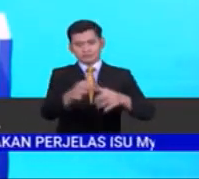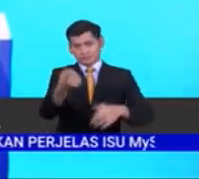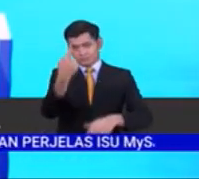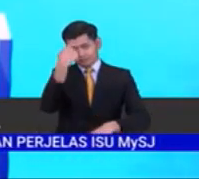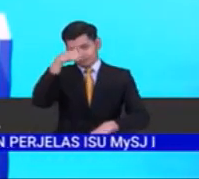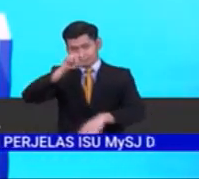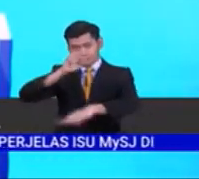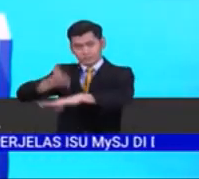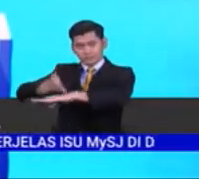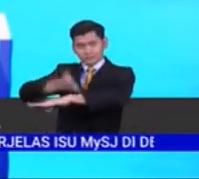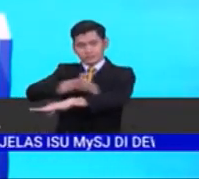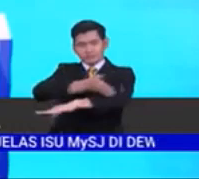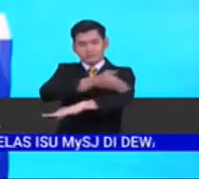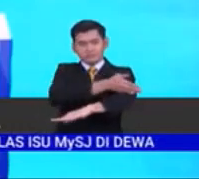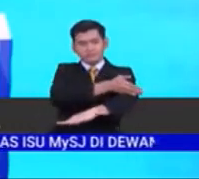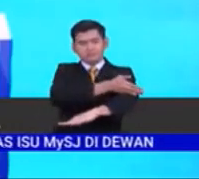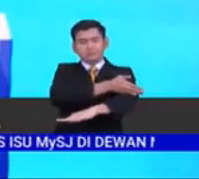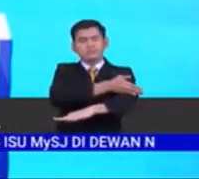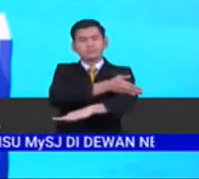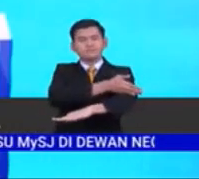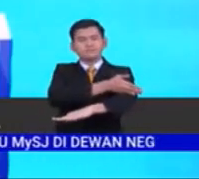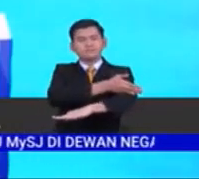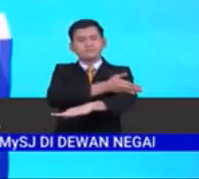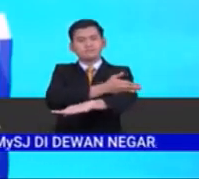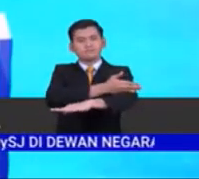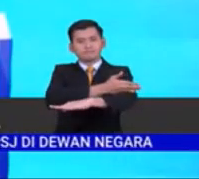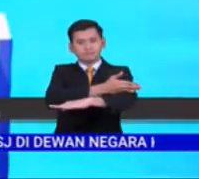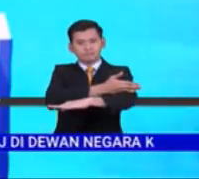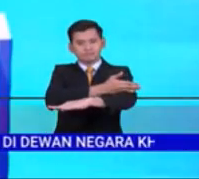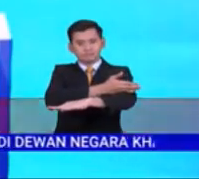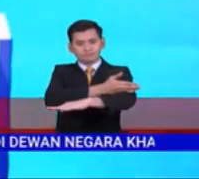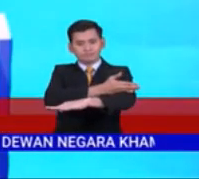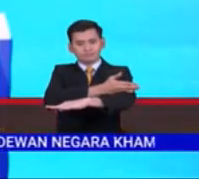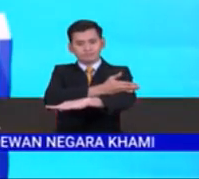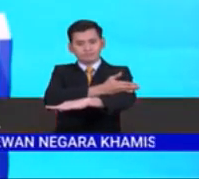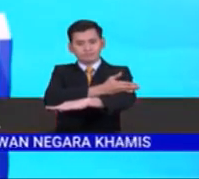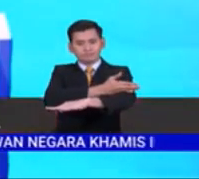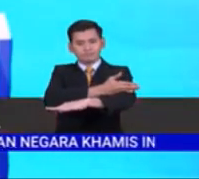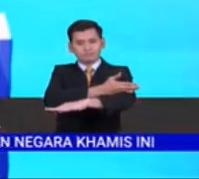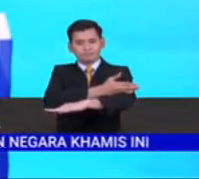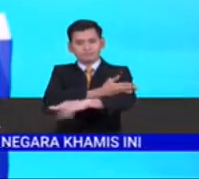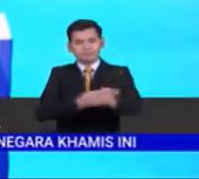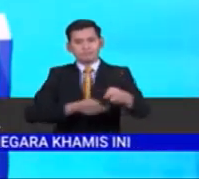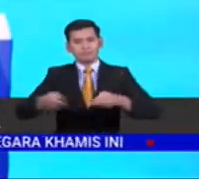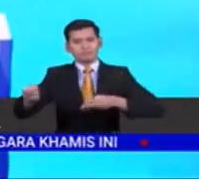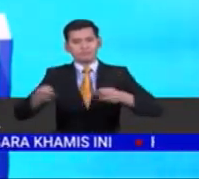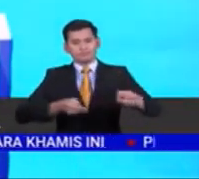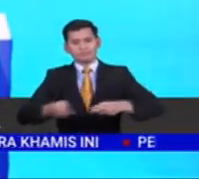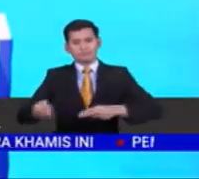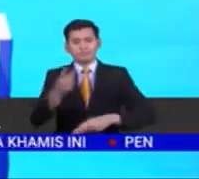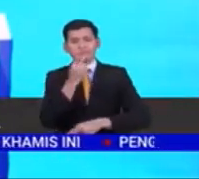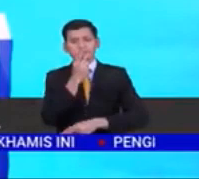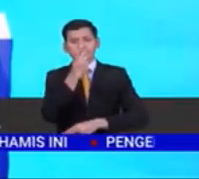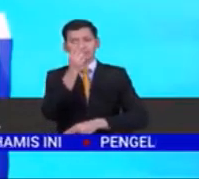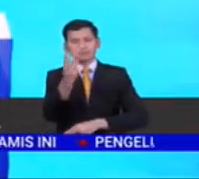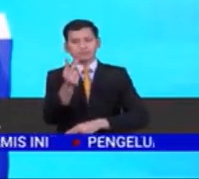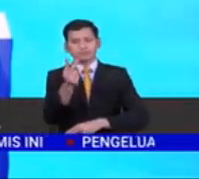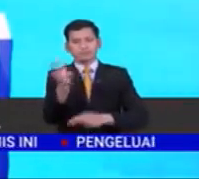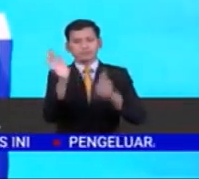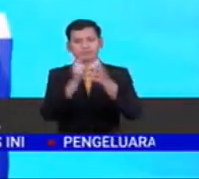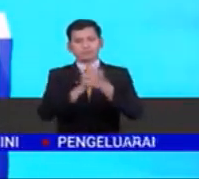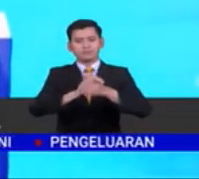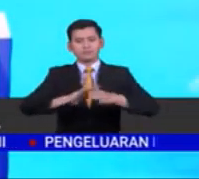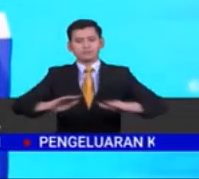mutual trust and confidence, just purely to maintain peace, security